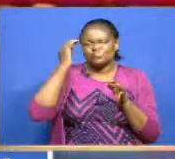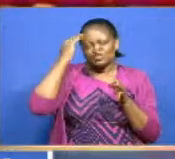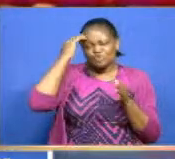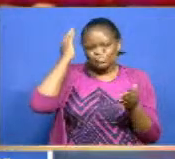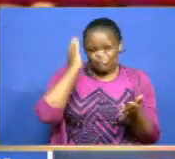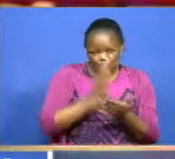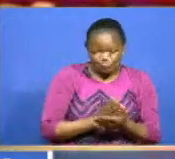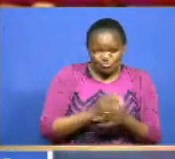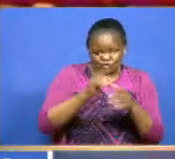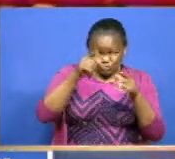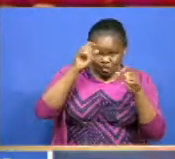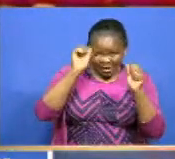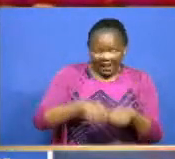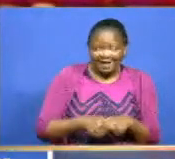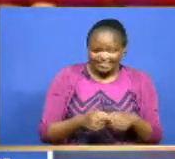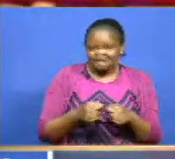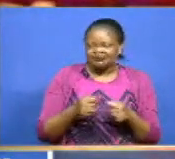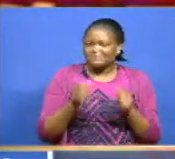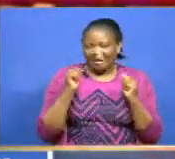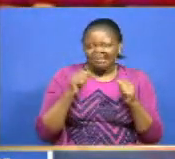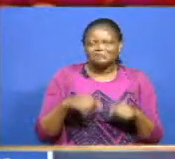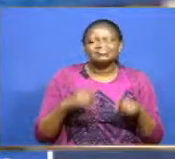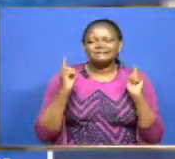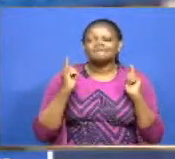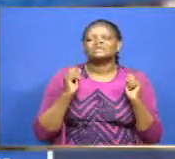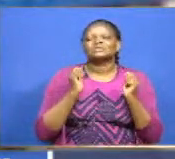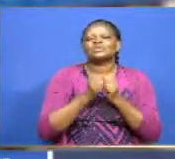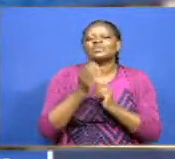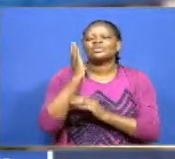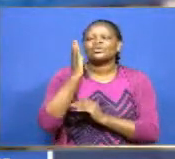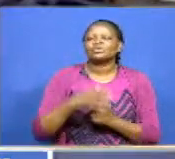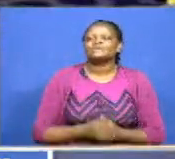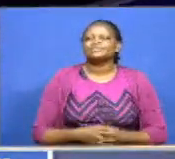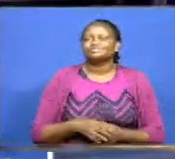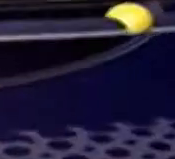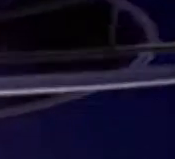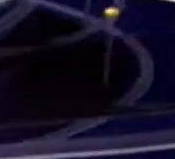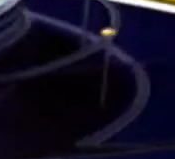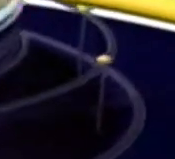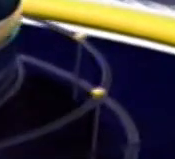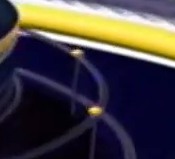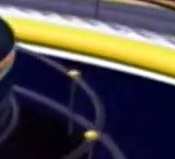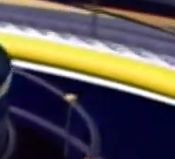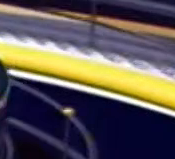ukijiamini I can, unaweza with God. Naweza kusema kwamba